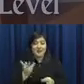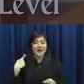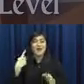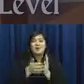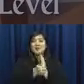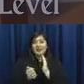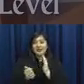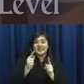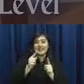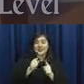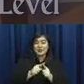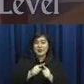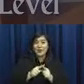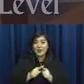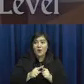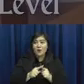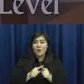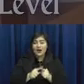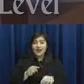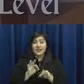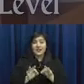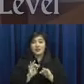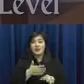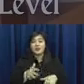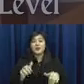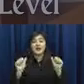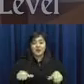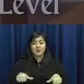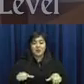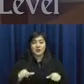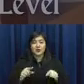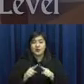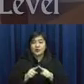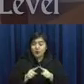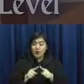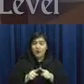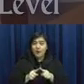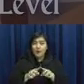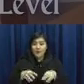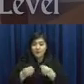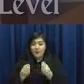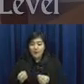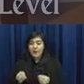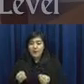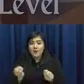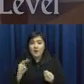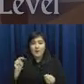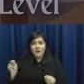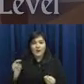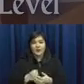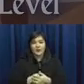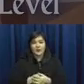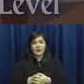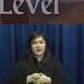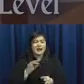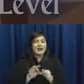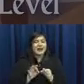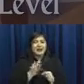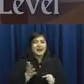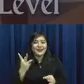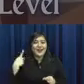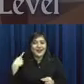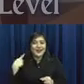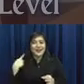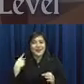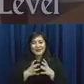kasi may binabayaran kami ganito. May binabayaran kami. Ay, ang dami palang reklamo sa buhay. Ba't ka palang buhay?